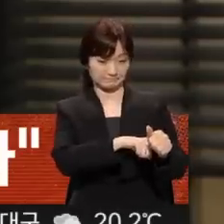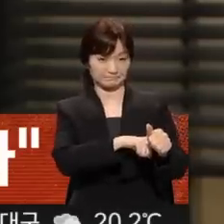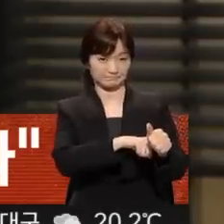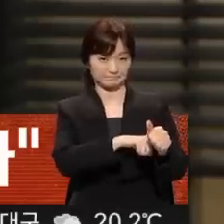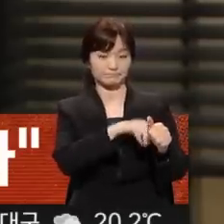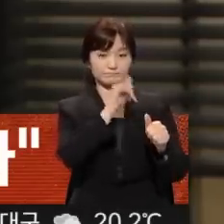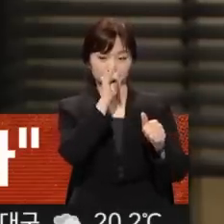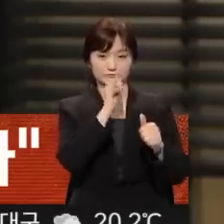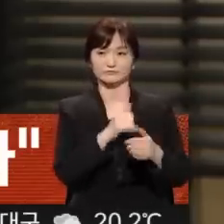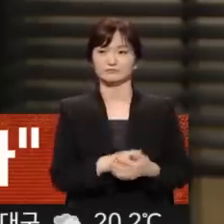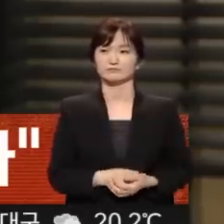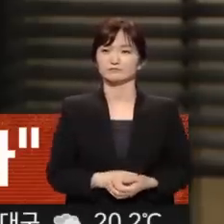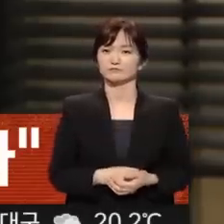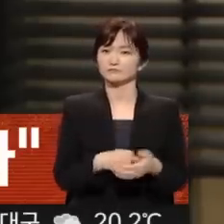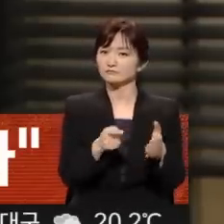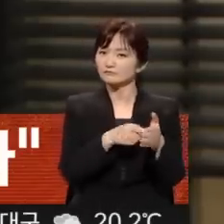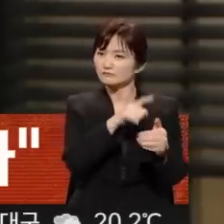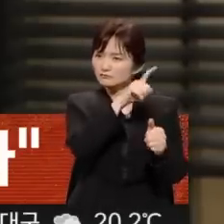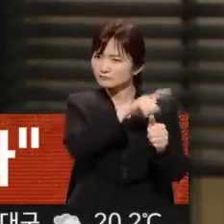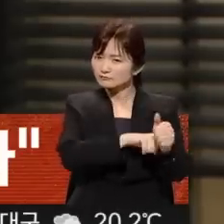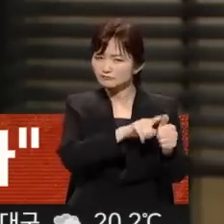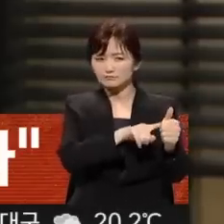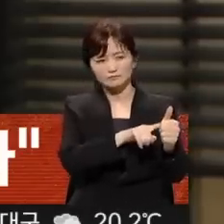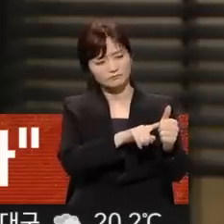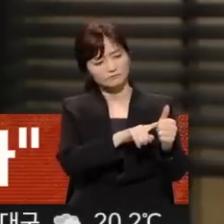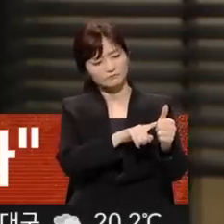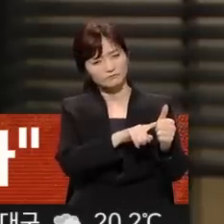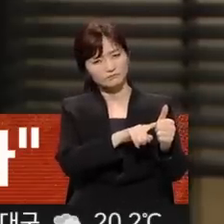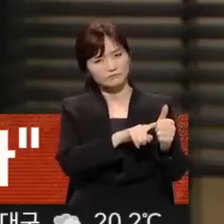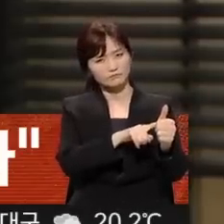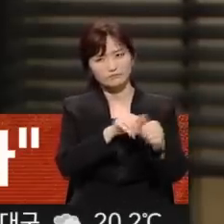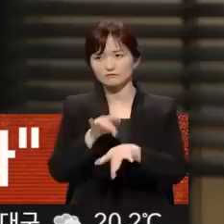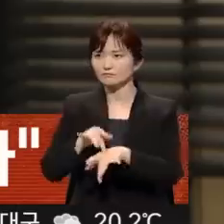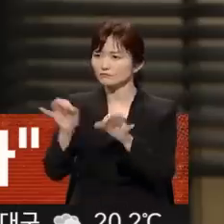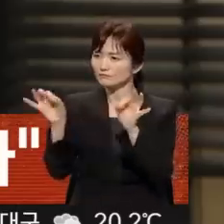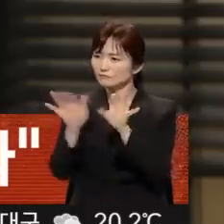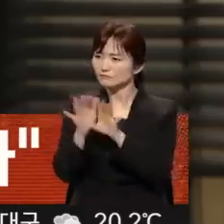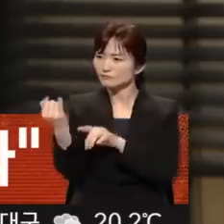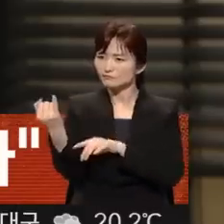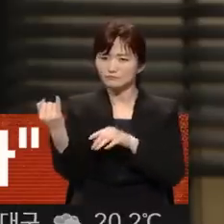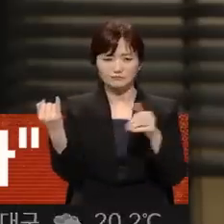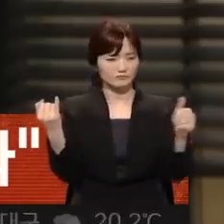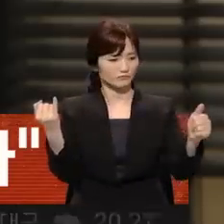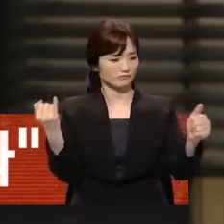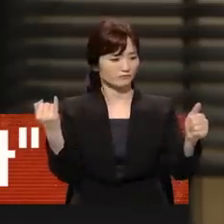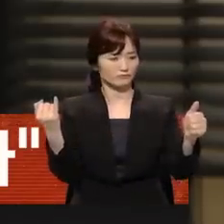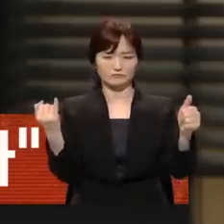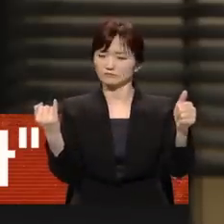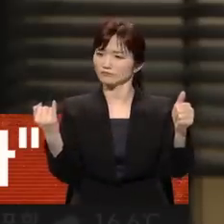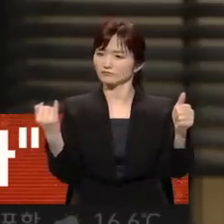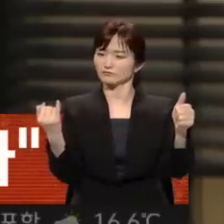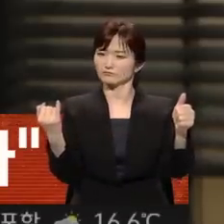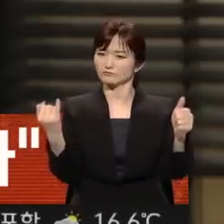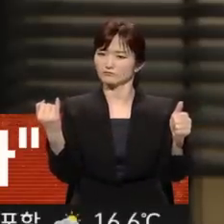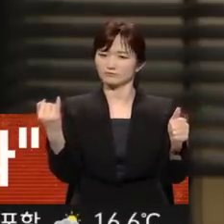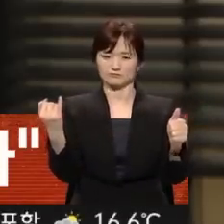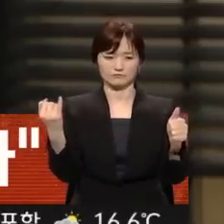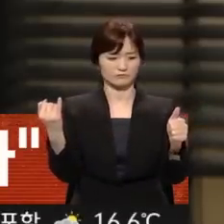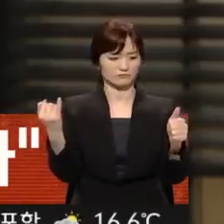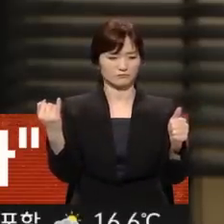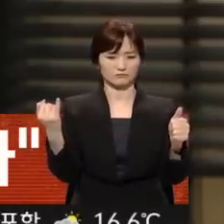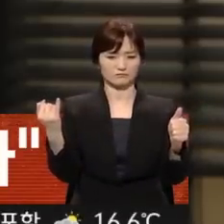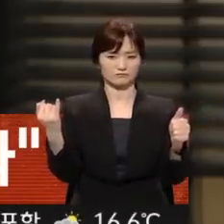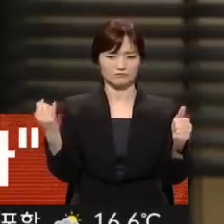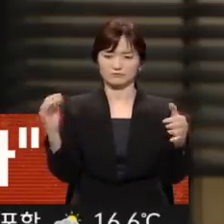근데 긴급체포를 하고 나서 봐도 이 실종된 여성하고 이 신분센터 직원인 이 원 씨하고